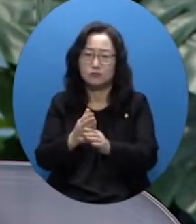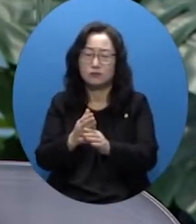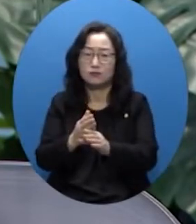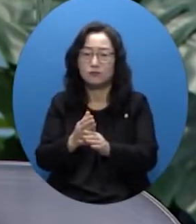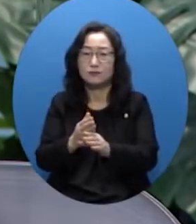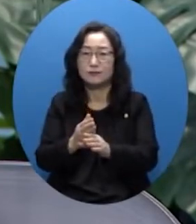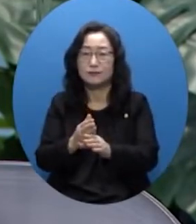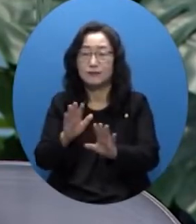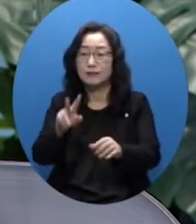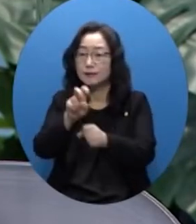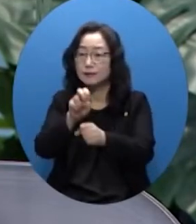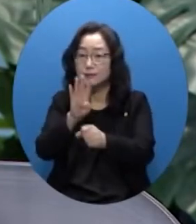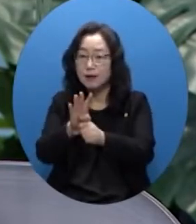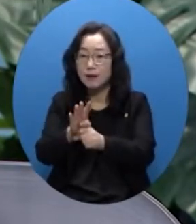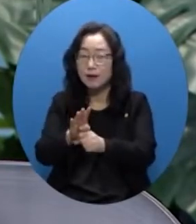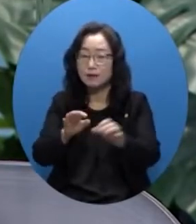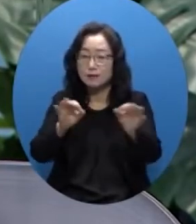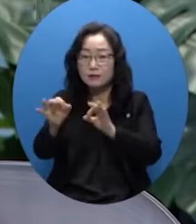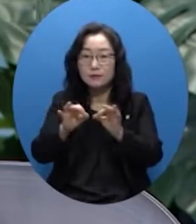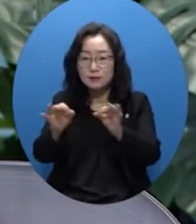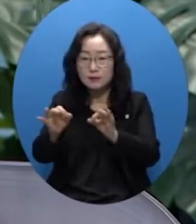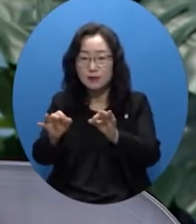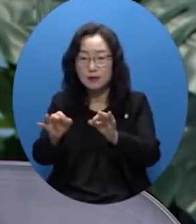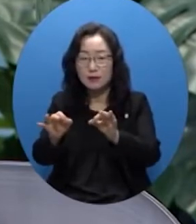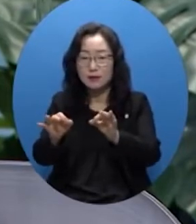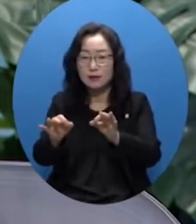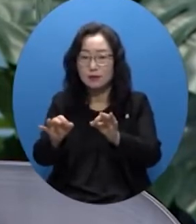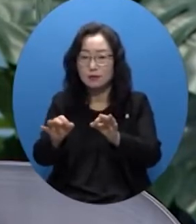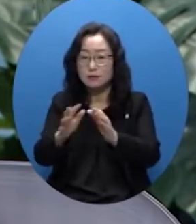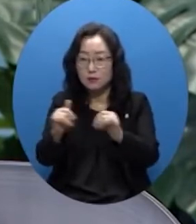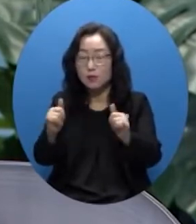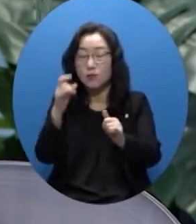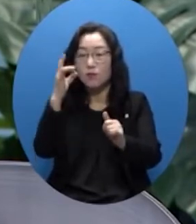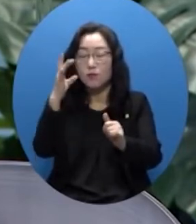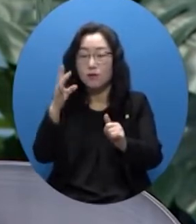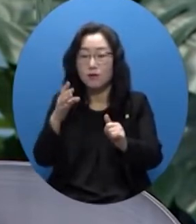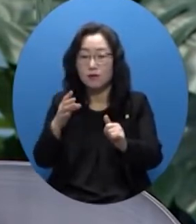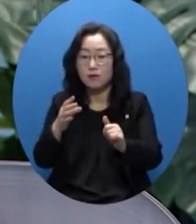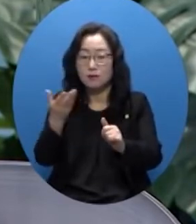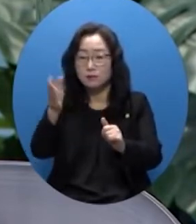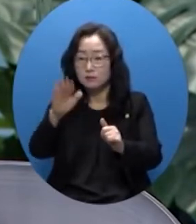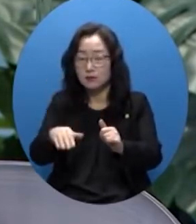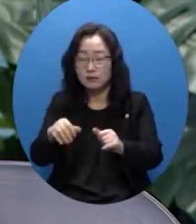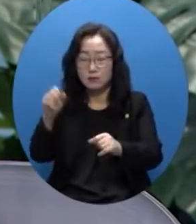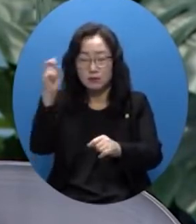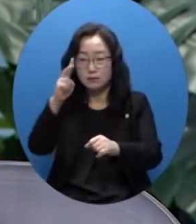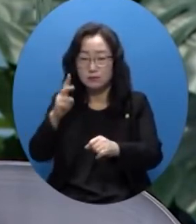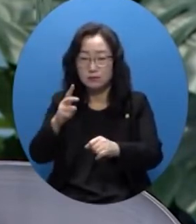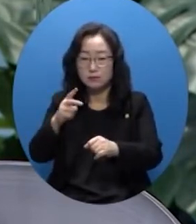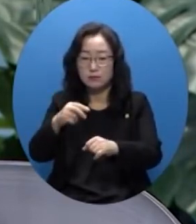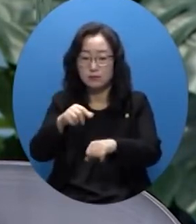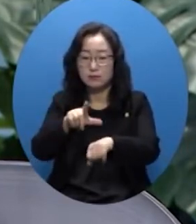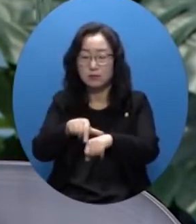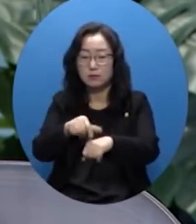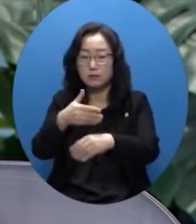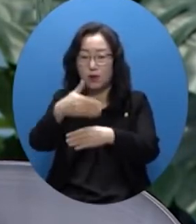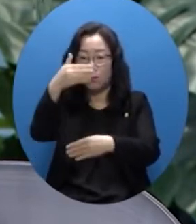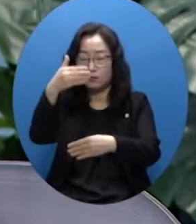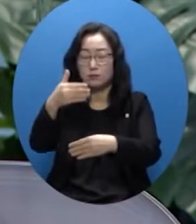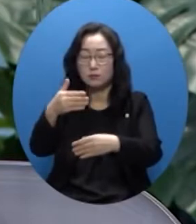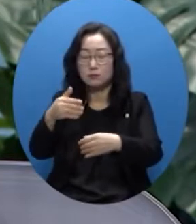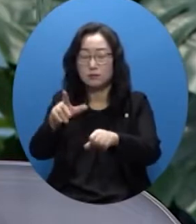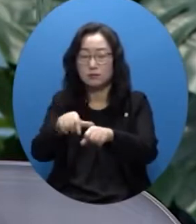실제로 24시간 영업 받은 분들이 밤 9시까지 전 영업을 하니까 수입이 3분의